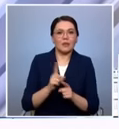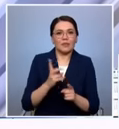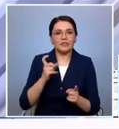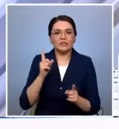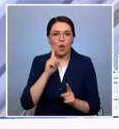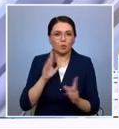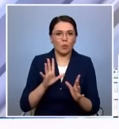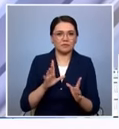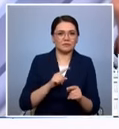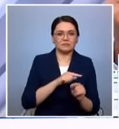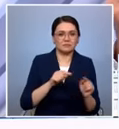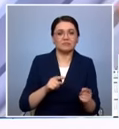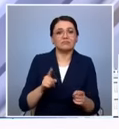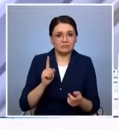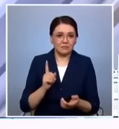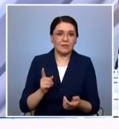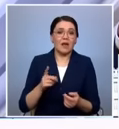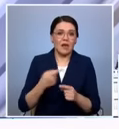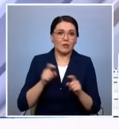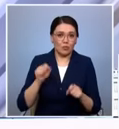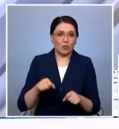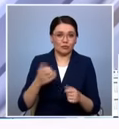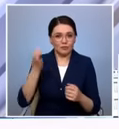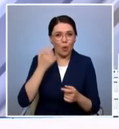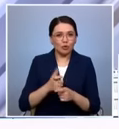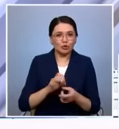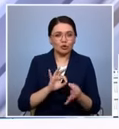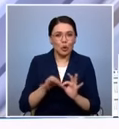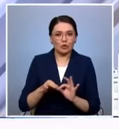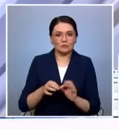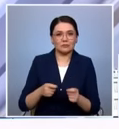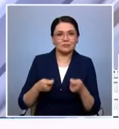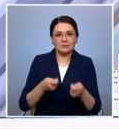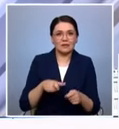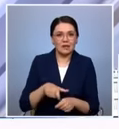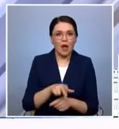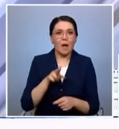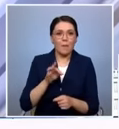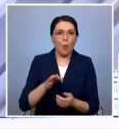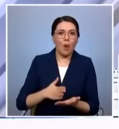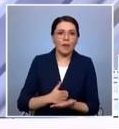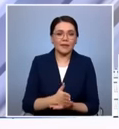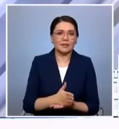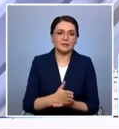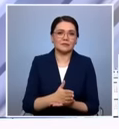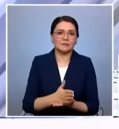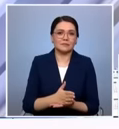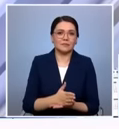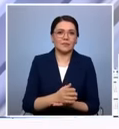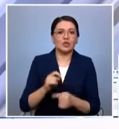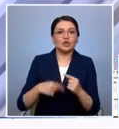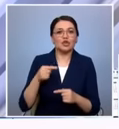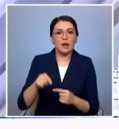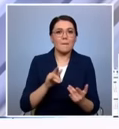не увольнял Беляева и Кучербаева в то время, когда они более года были под следствием. Более того,